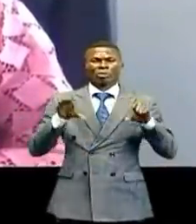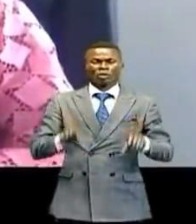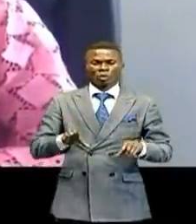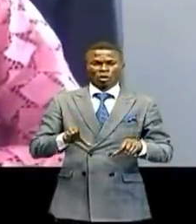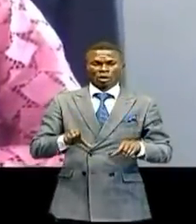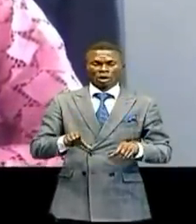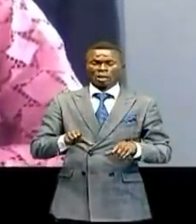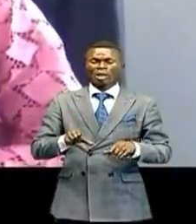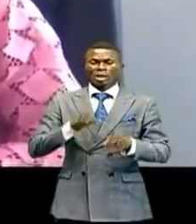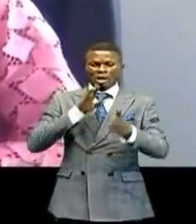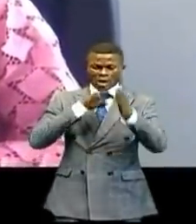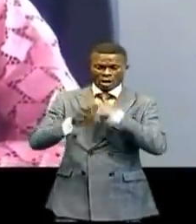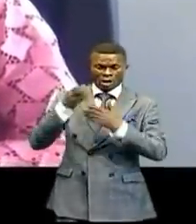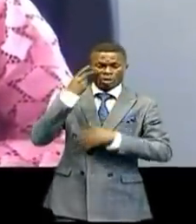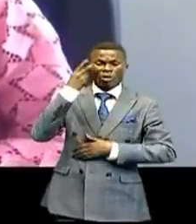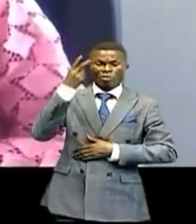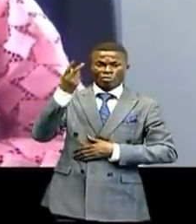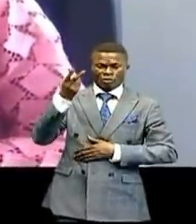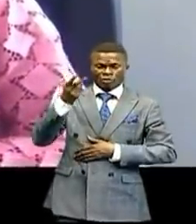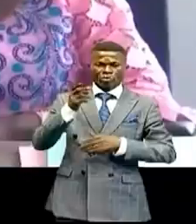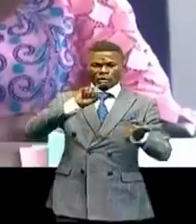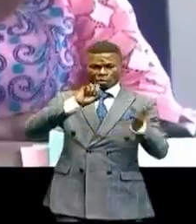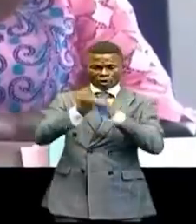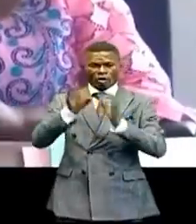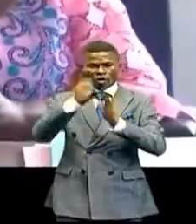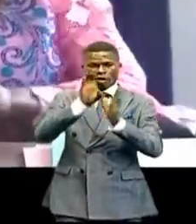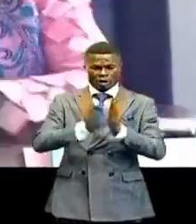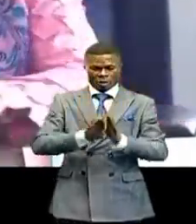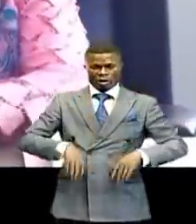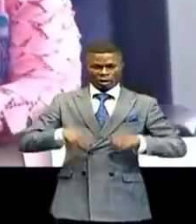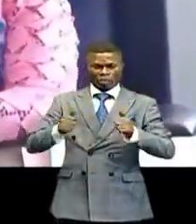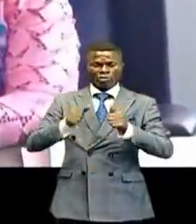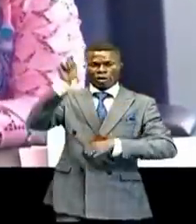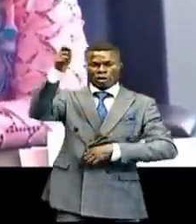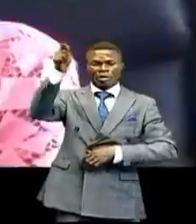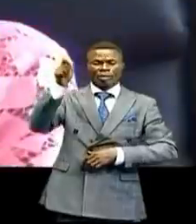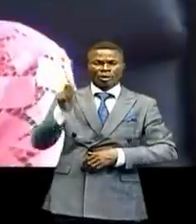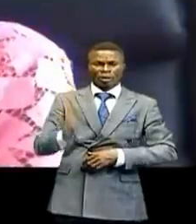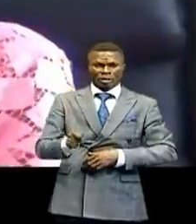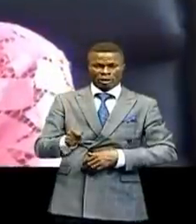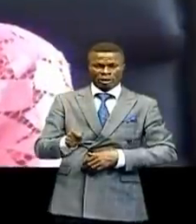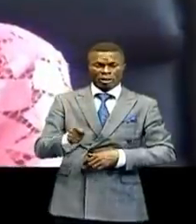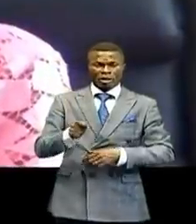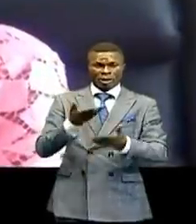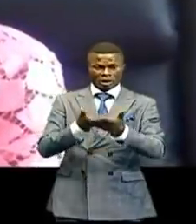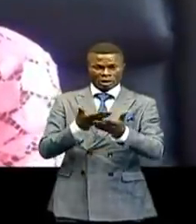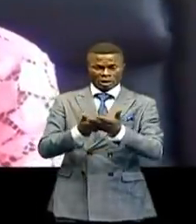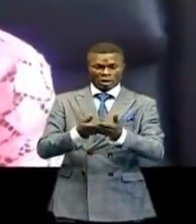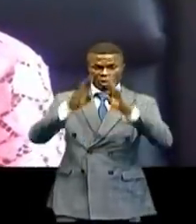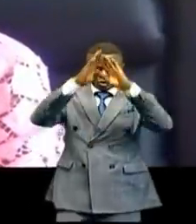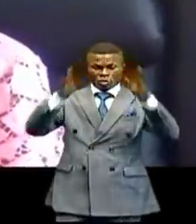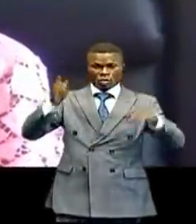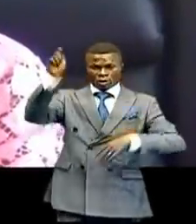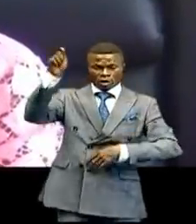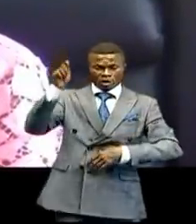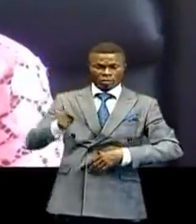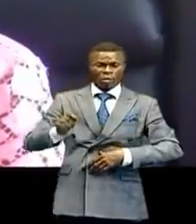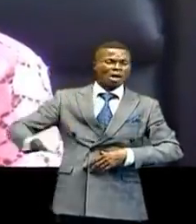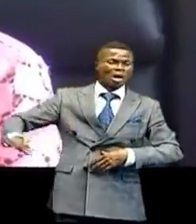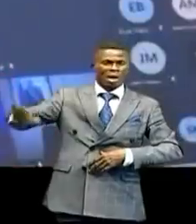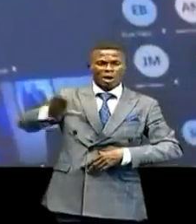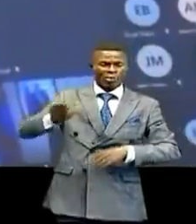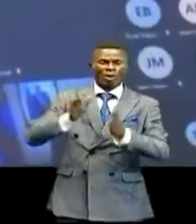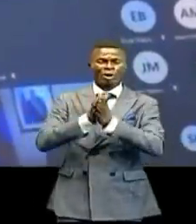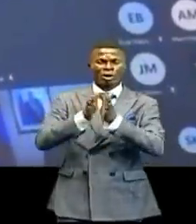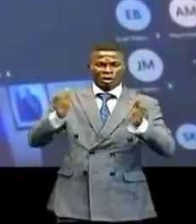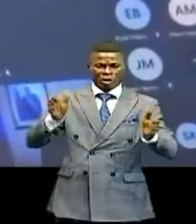qui l'inscrit dans sa vision d'améliorer les conditions de vie des militaires. Il cible les camps militaires sur toute l'étendue du